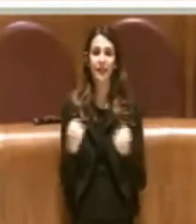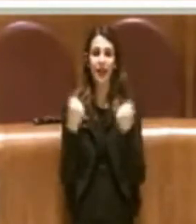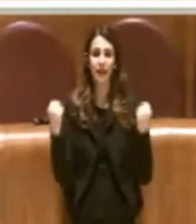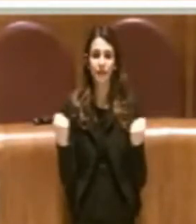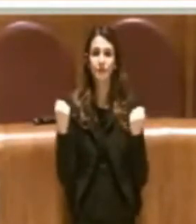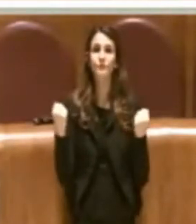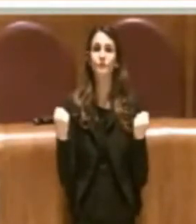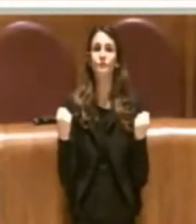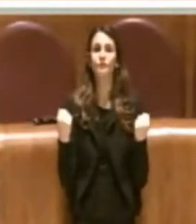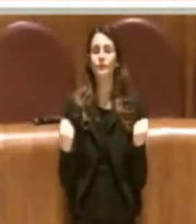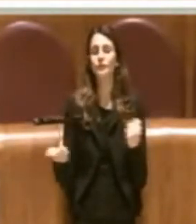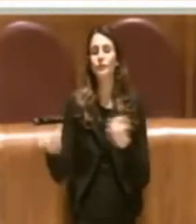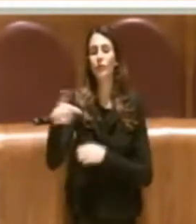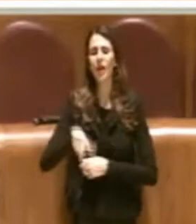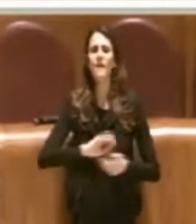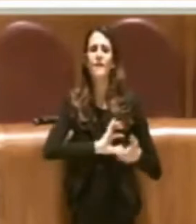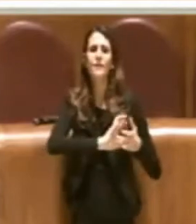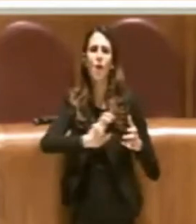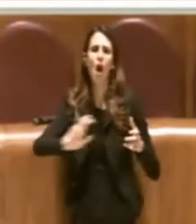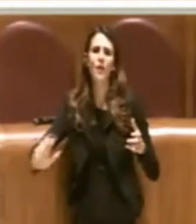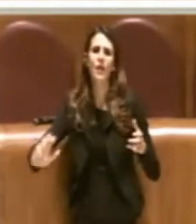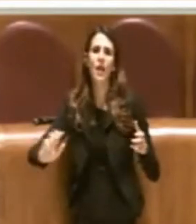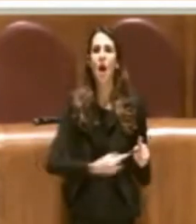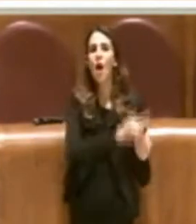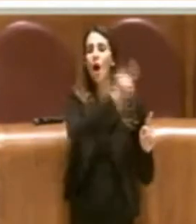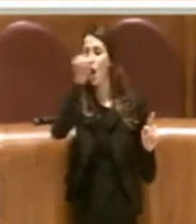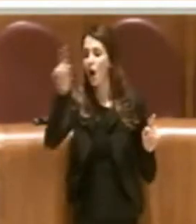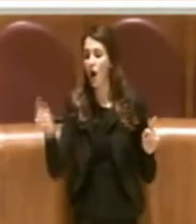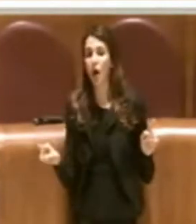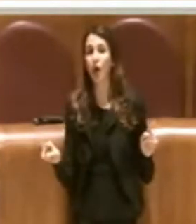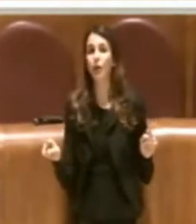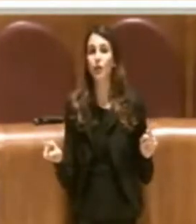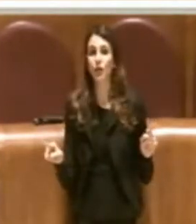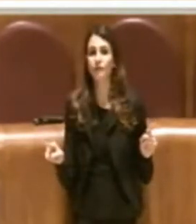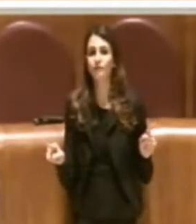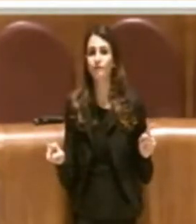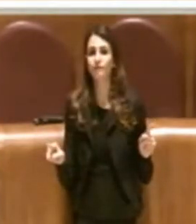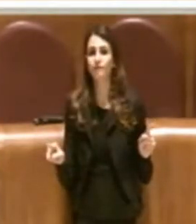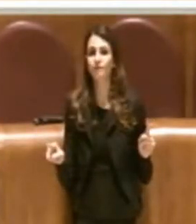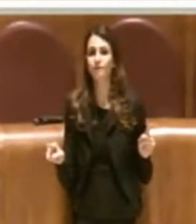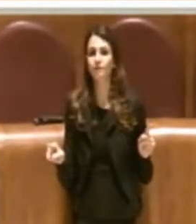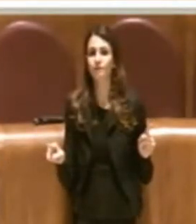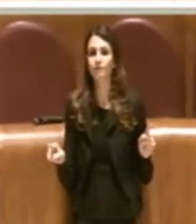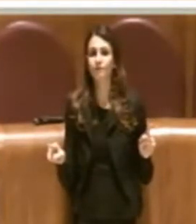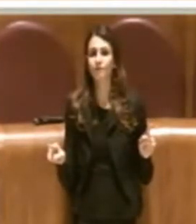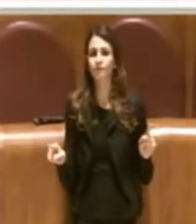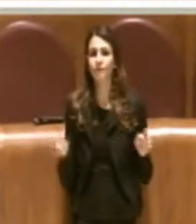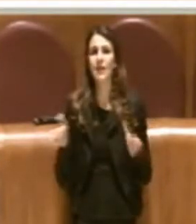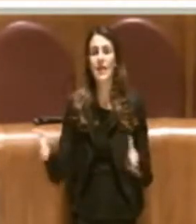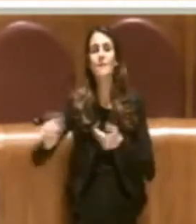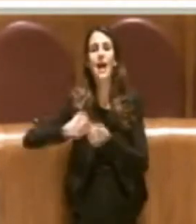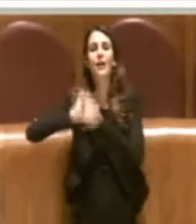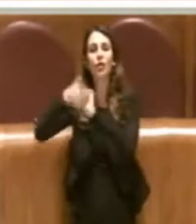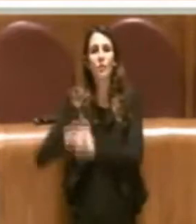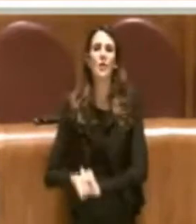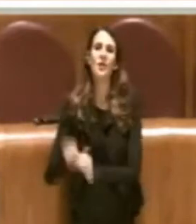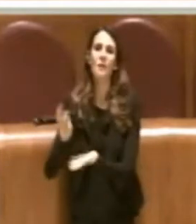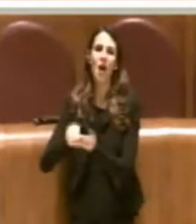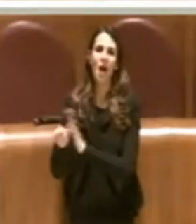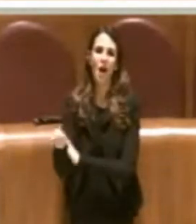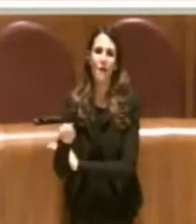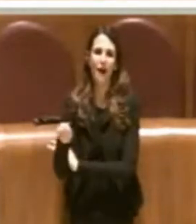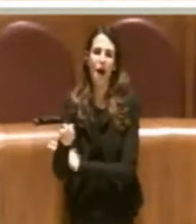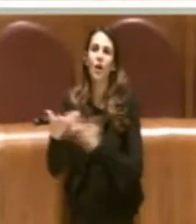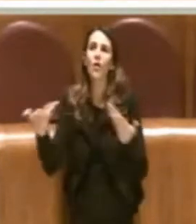per vari motivi fino ad oggi sono state poco presenti all'interno degli impianti sportivi, o perché